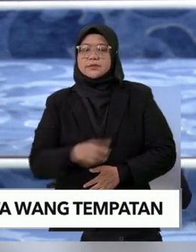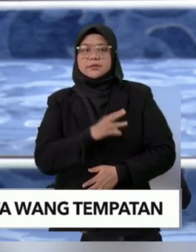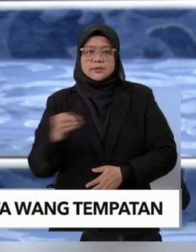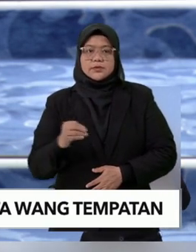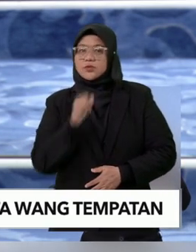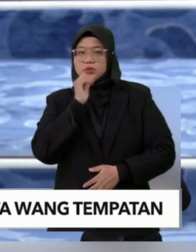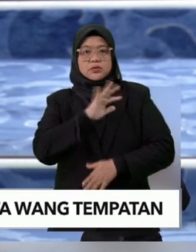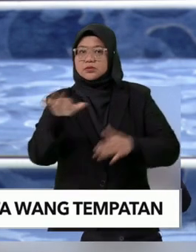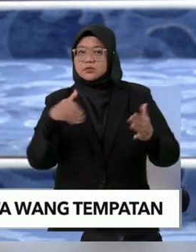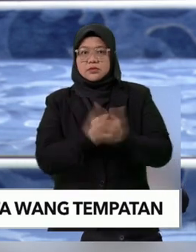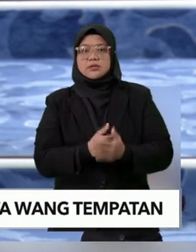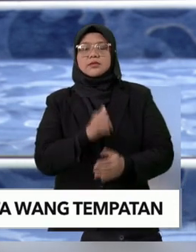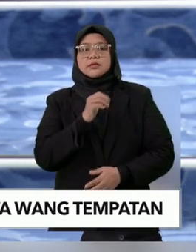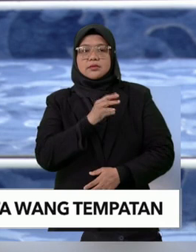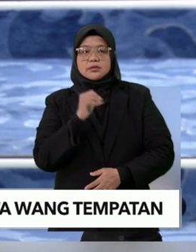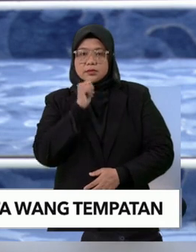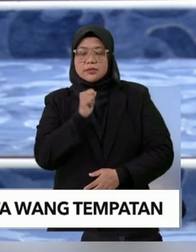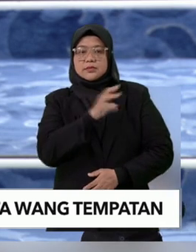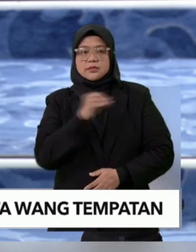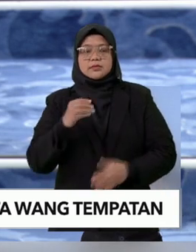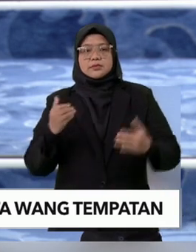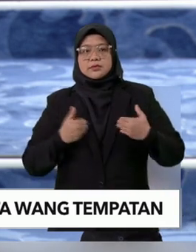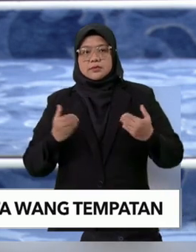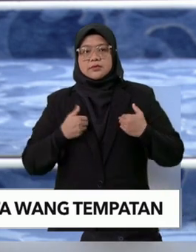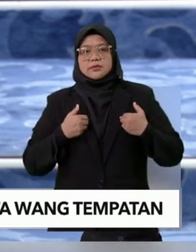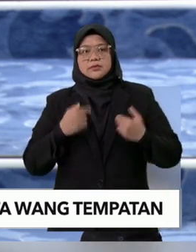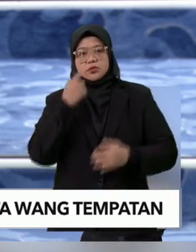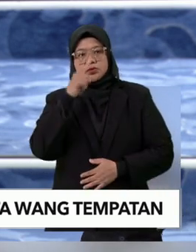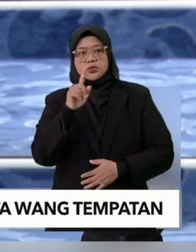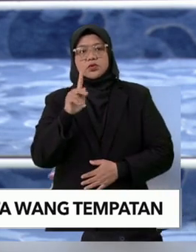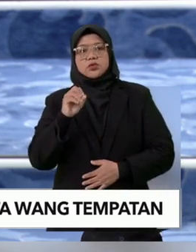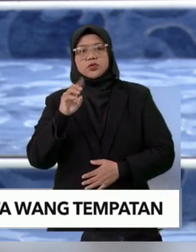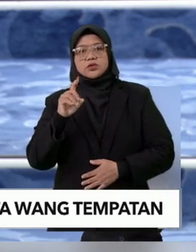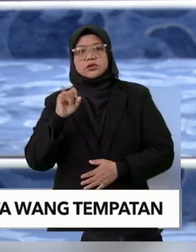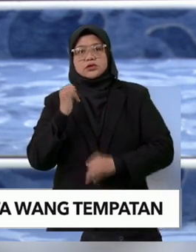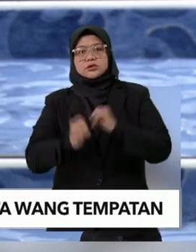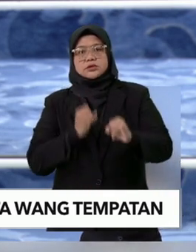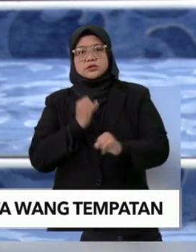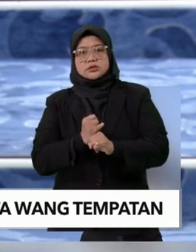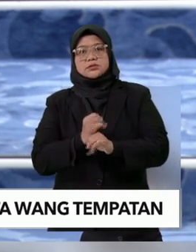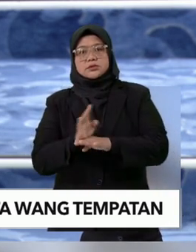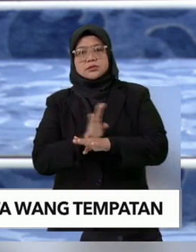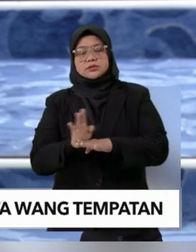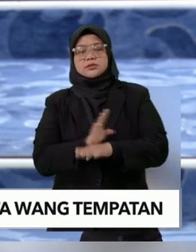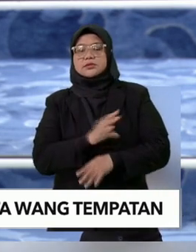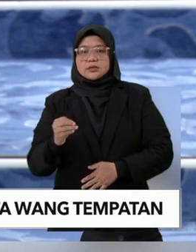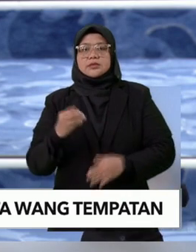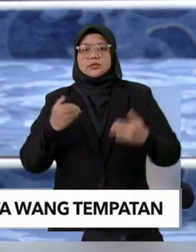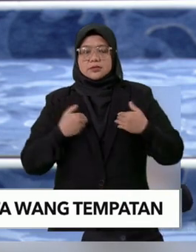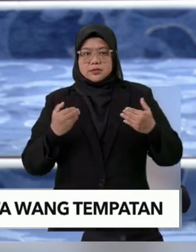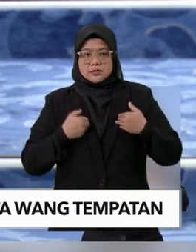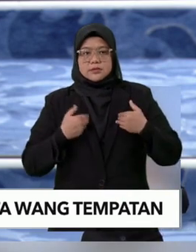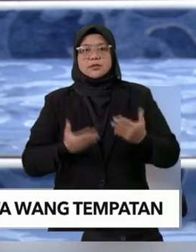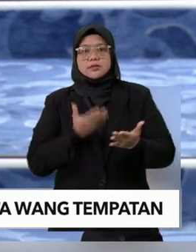tidak semua bidang terutama kalau dia terlibat dalam komoditi International trade ini di antara